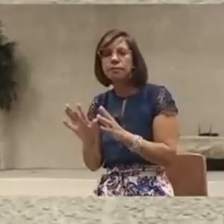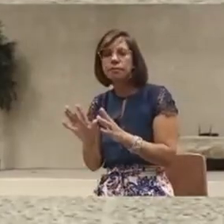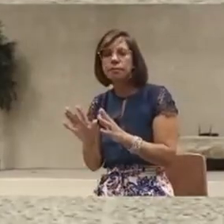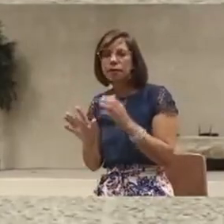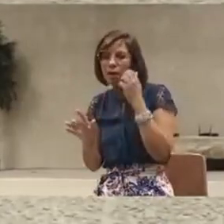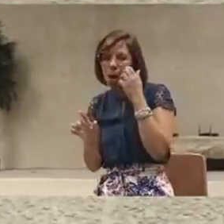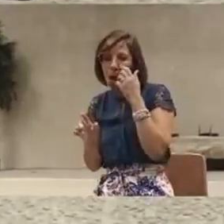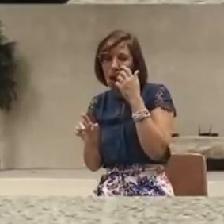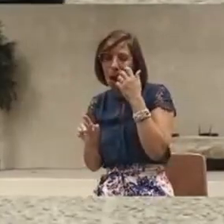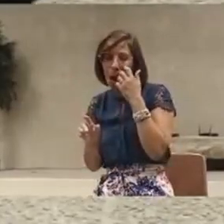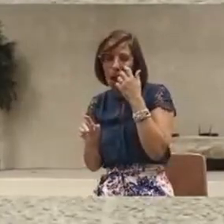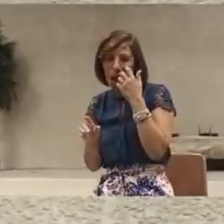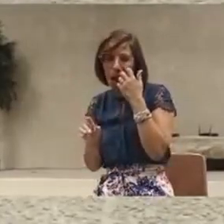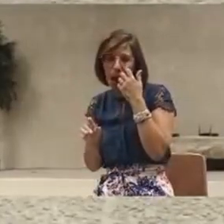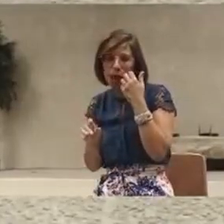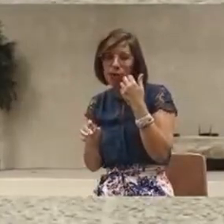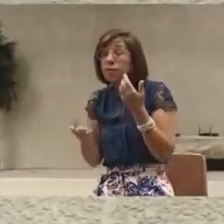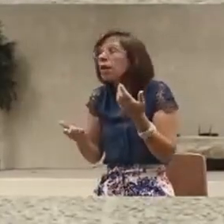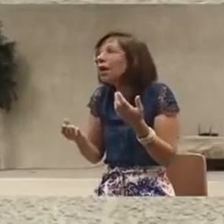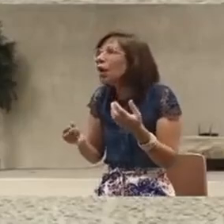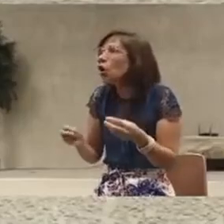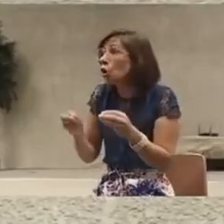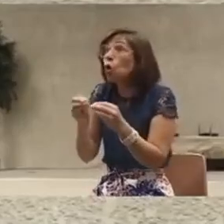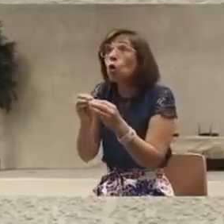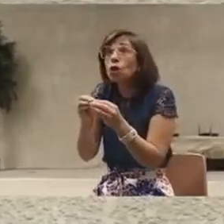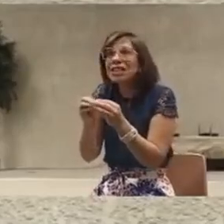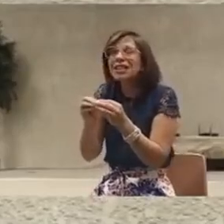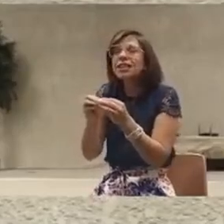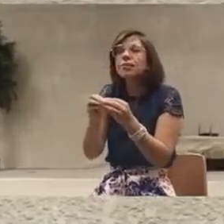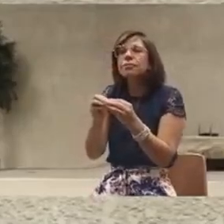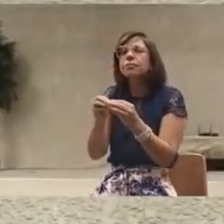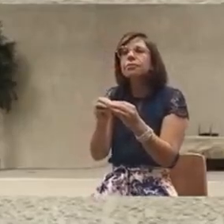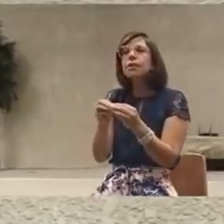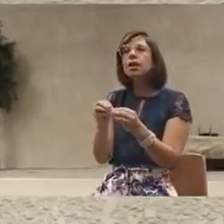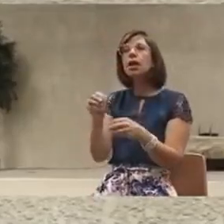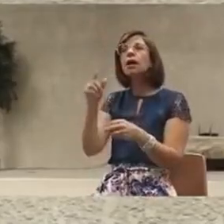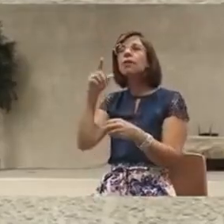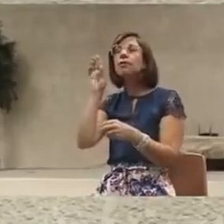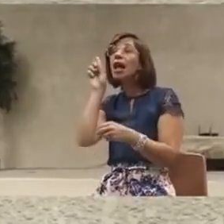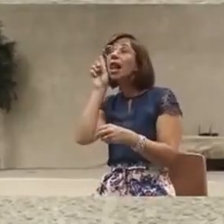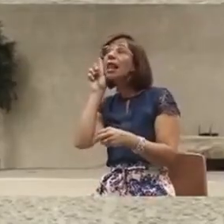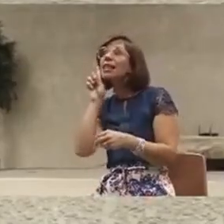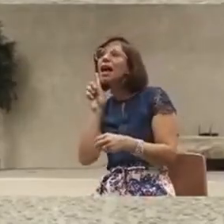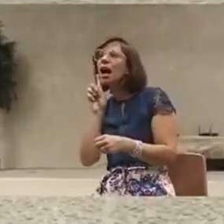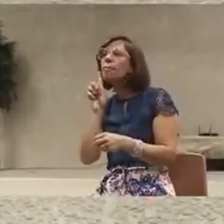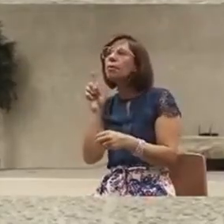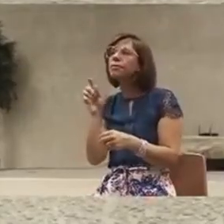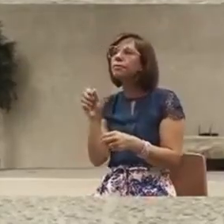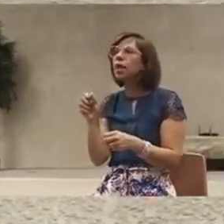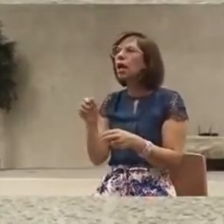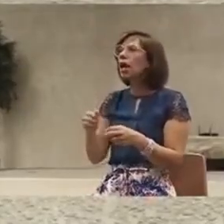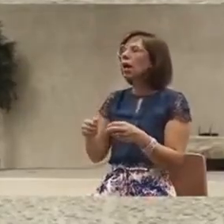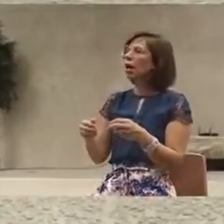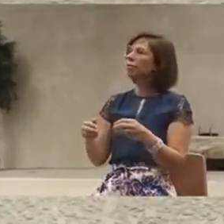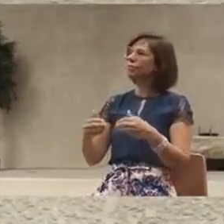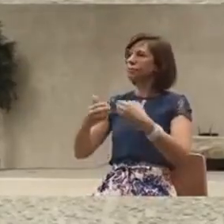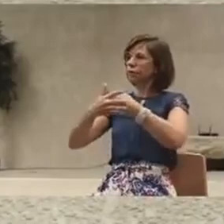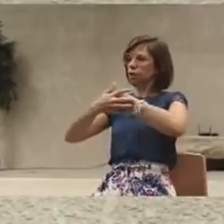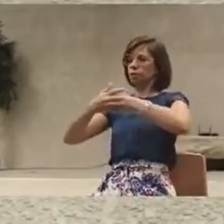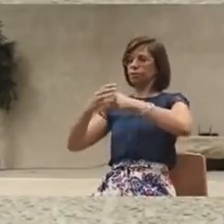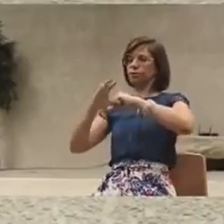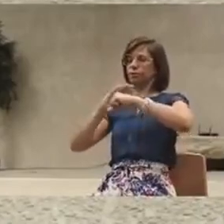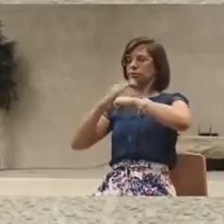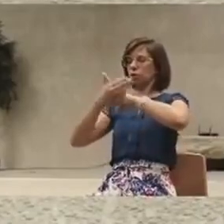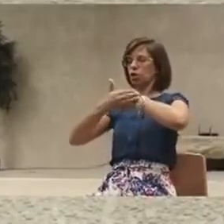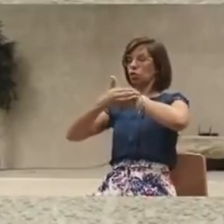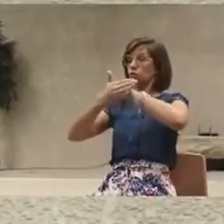du sabbat, qui sont allées au tombeau pour embaumer le corps de Jésus. Elles y allaient